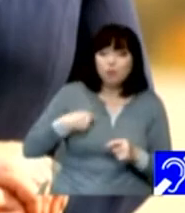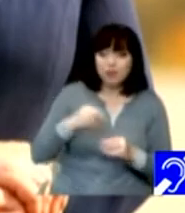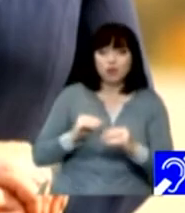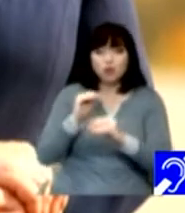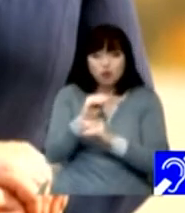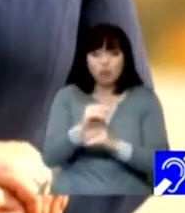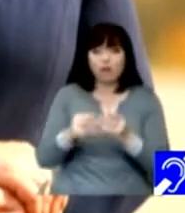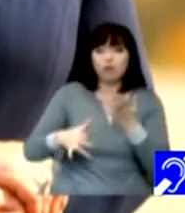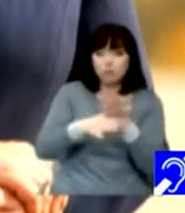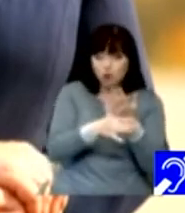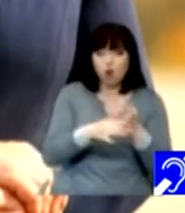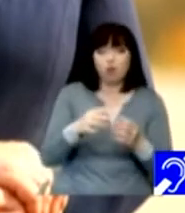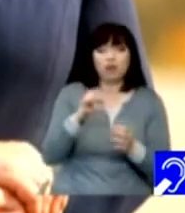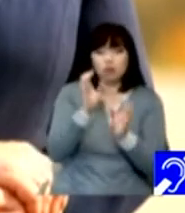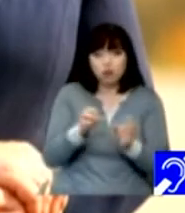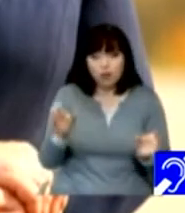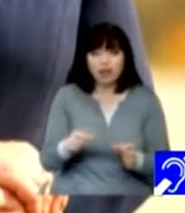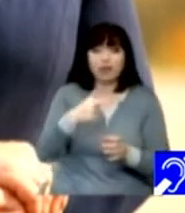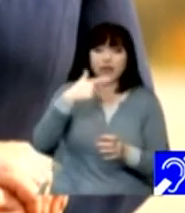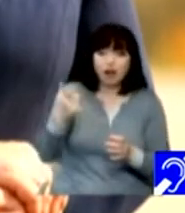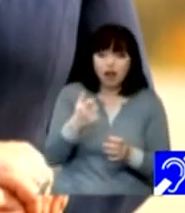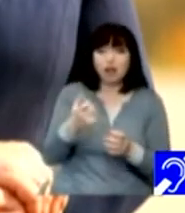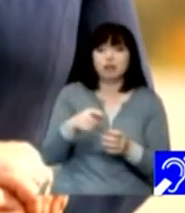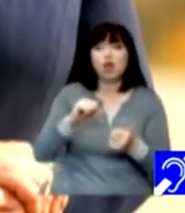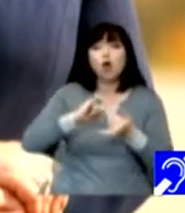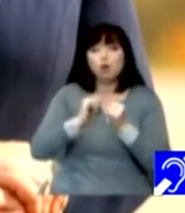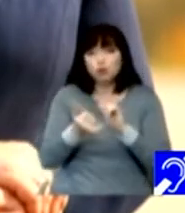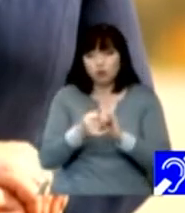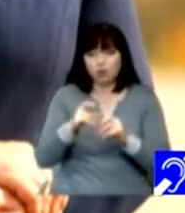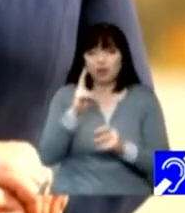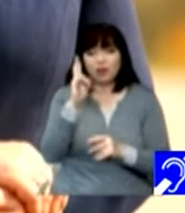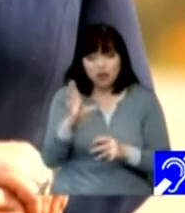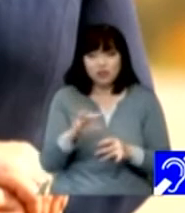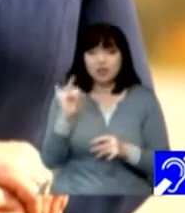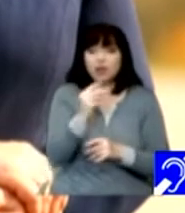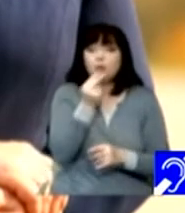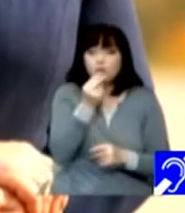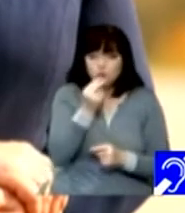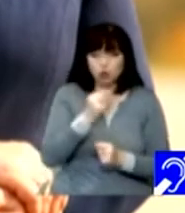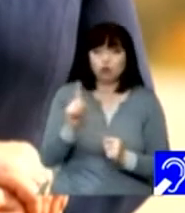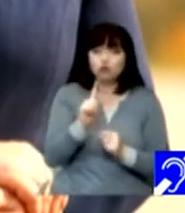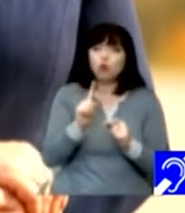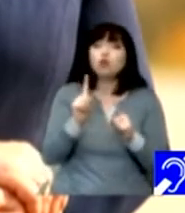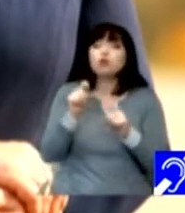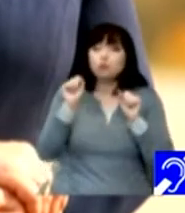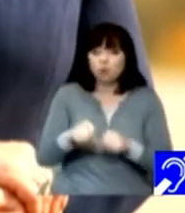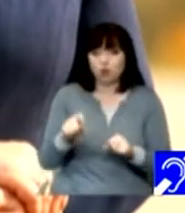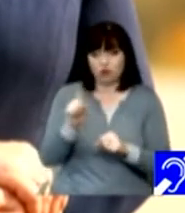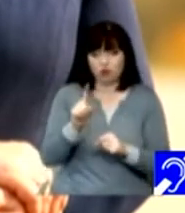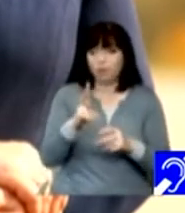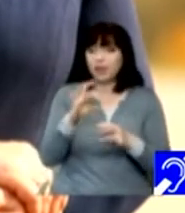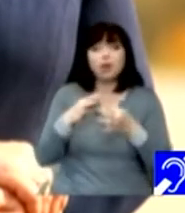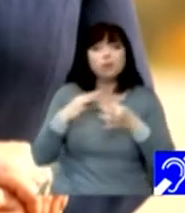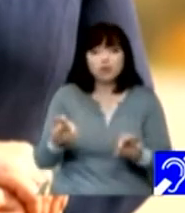la resursele energetice și pentru serviciile comunale, majorarea prețurilor la produse alimentare și cele de consum pentru a nu